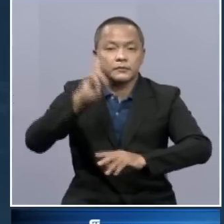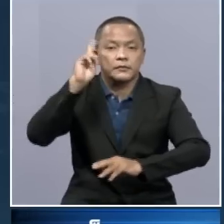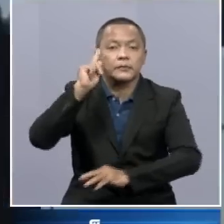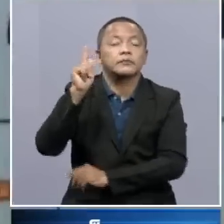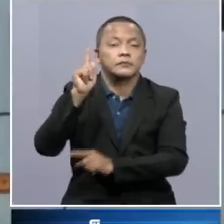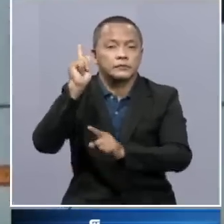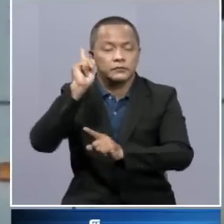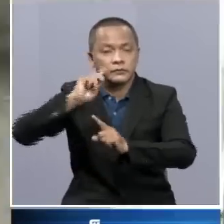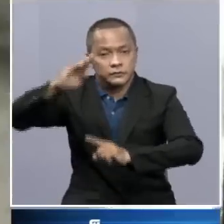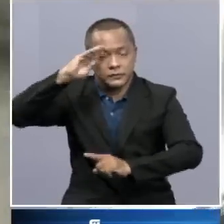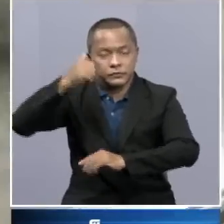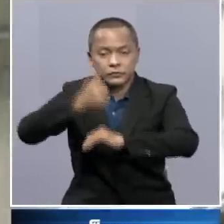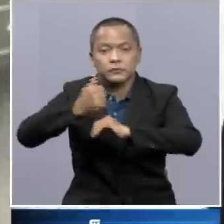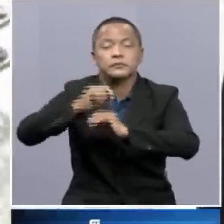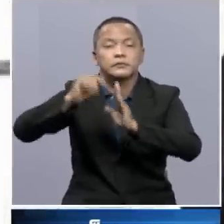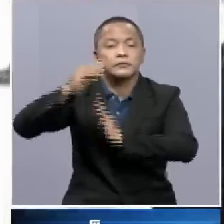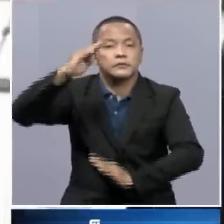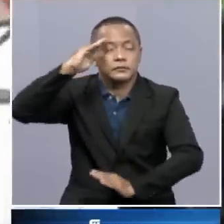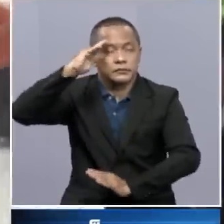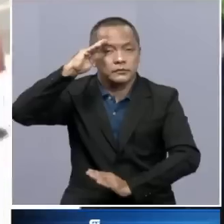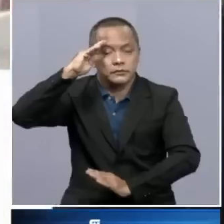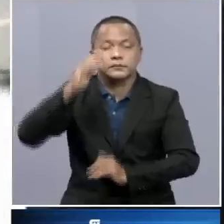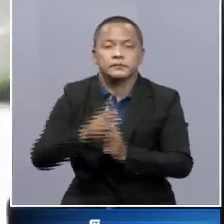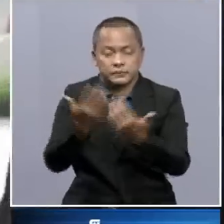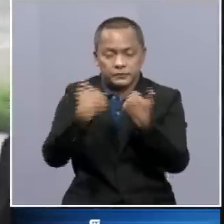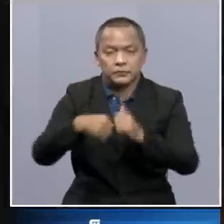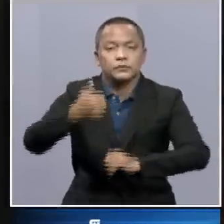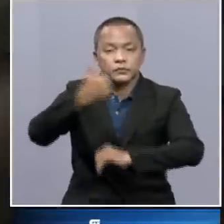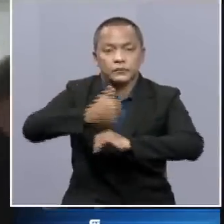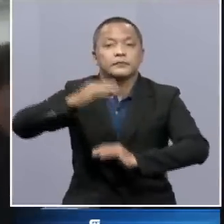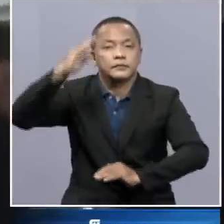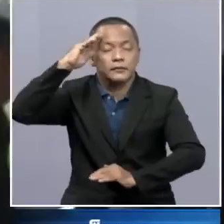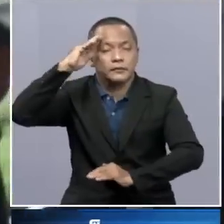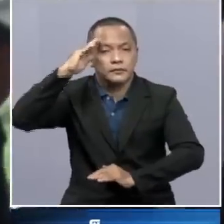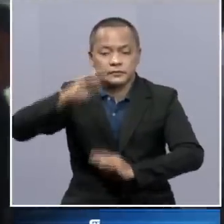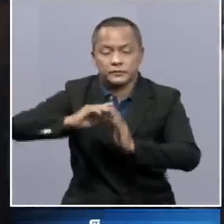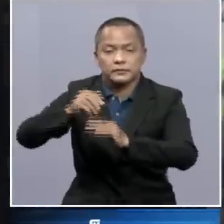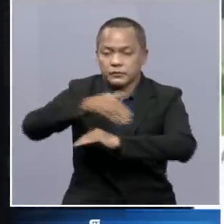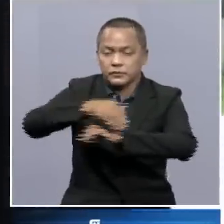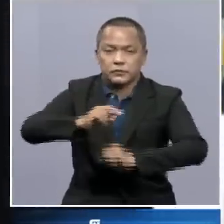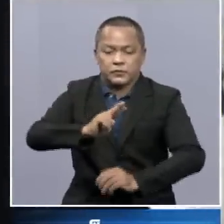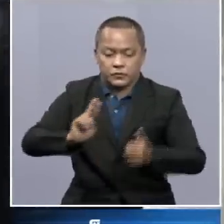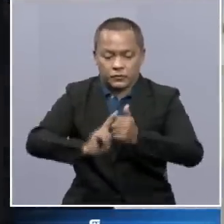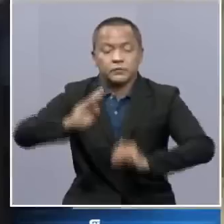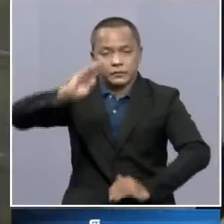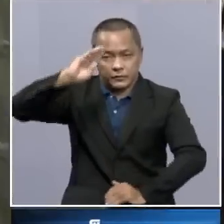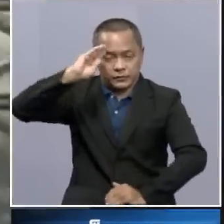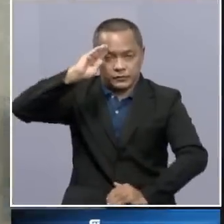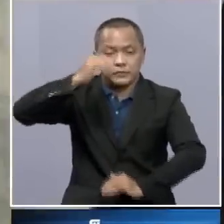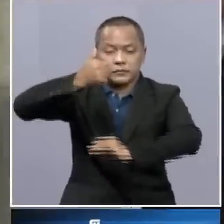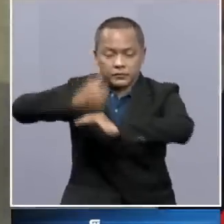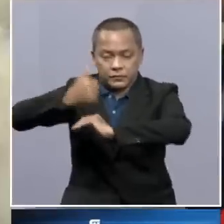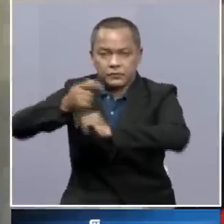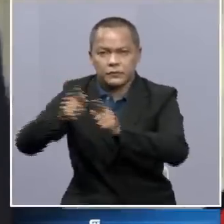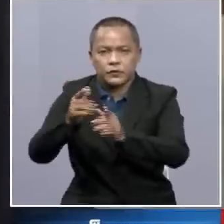ารเป็นผู้บังคับการจังหวัดทหารบกเพชรบุรีเป็นหัวหน้านายทหารฝ่ายเสนาธิการประจำรองผู้บัญชาการทหารสูงสุด